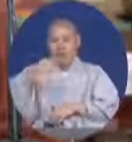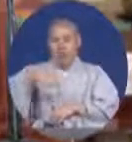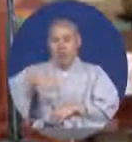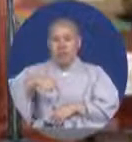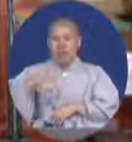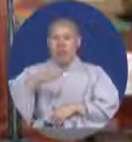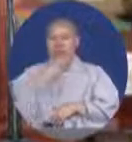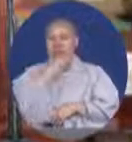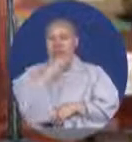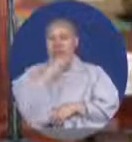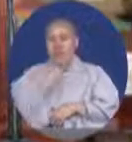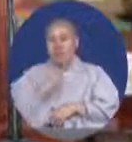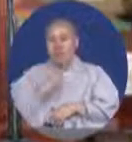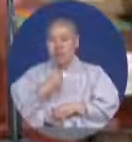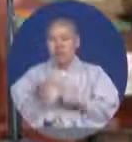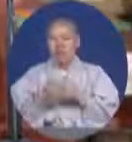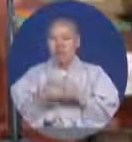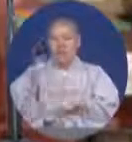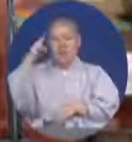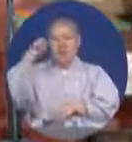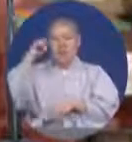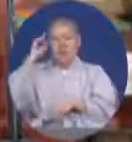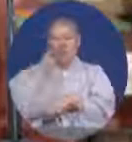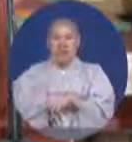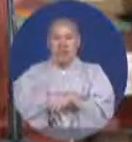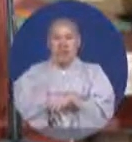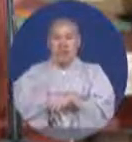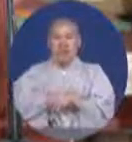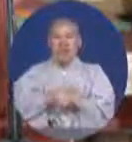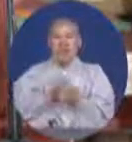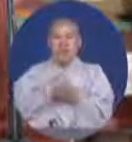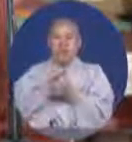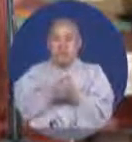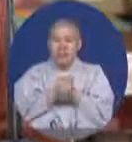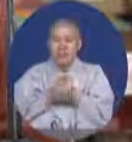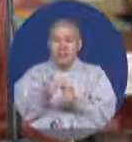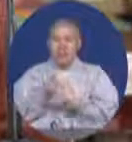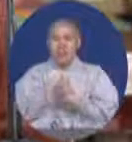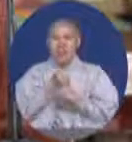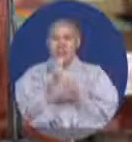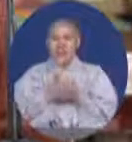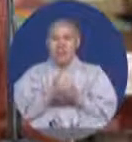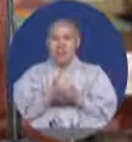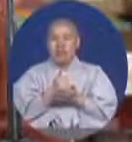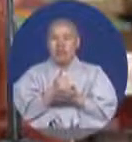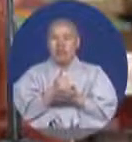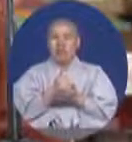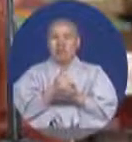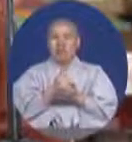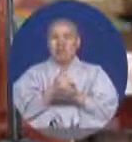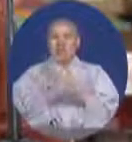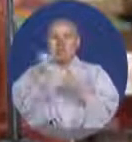그러니까 이 지혜를 닦아서 부처님이 성불하신 겁니다.